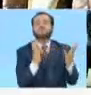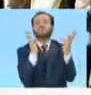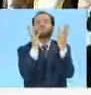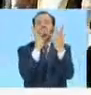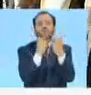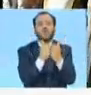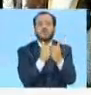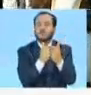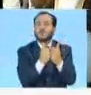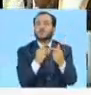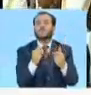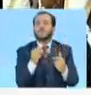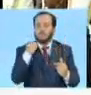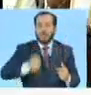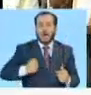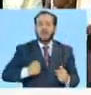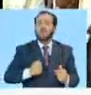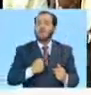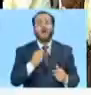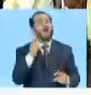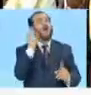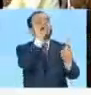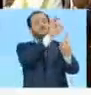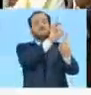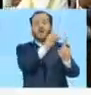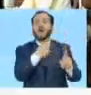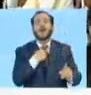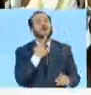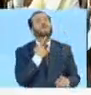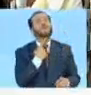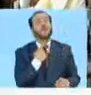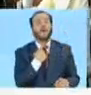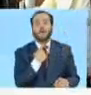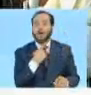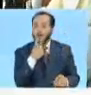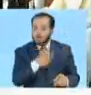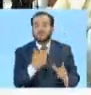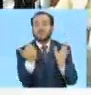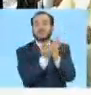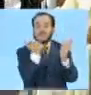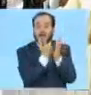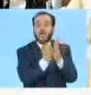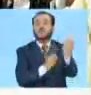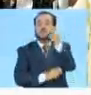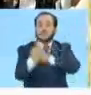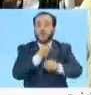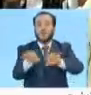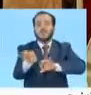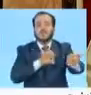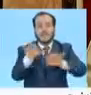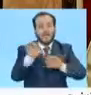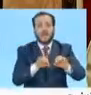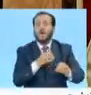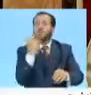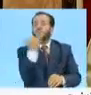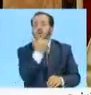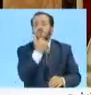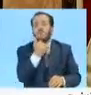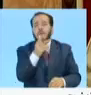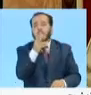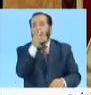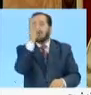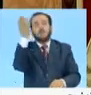والتوافق الوطني هو قاعدة كل حوار. إن الإصلاح الذي كان منطلقنا